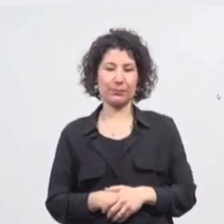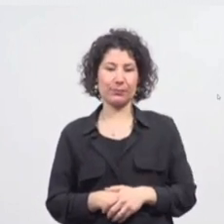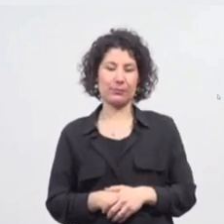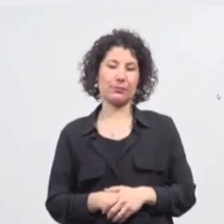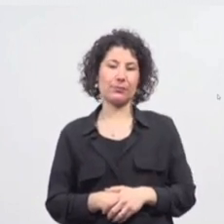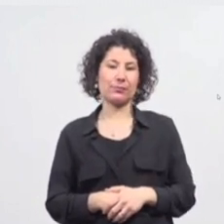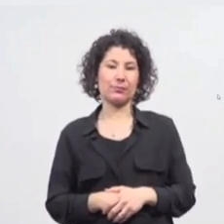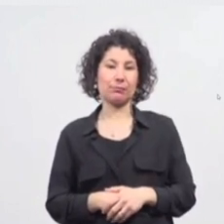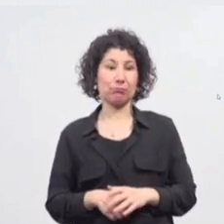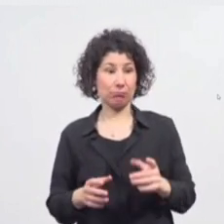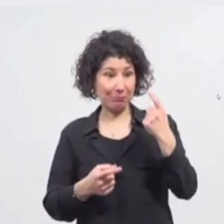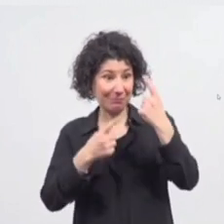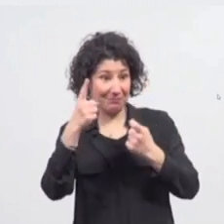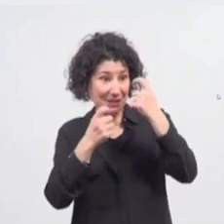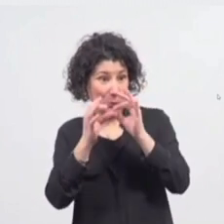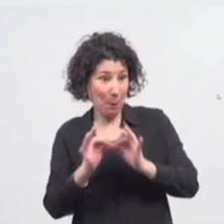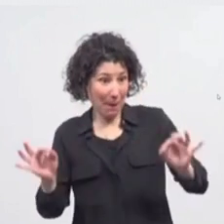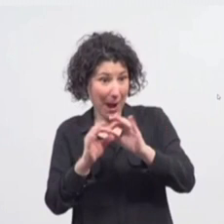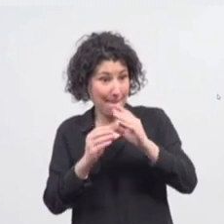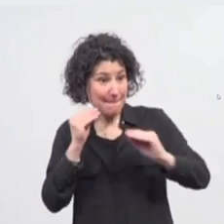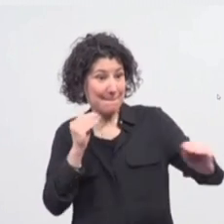Mais s'il n'y a pas de questions, si tout est complet.